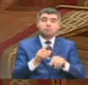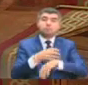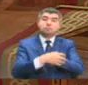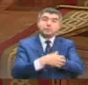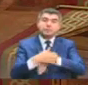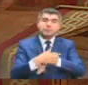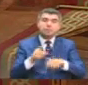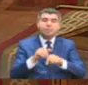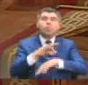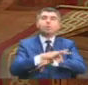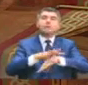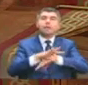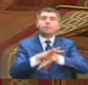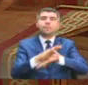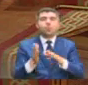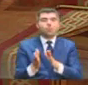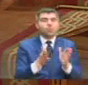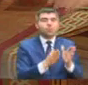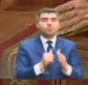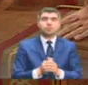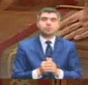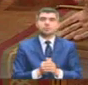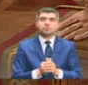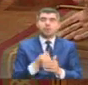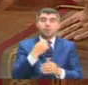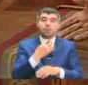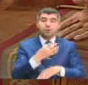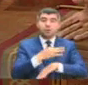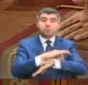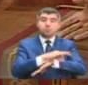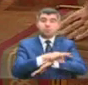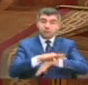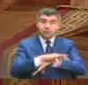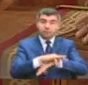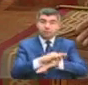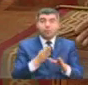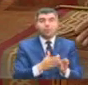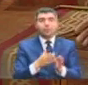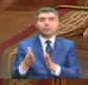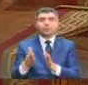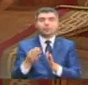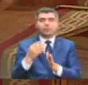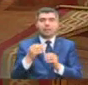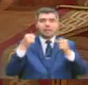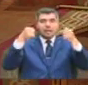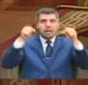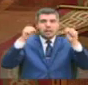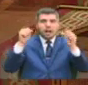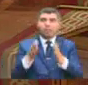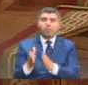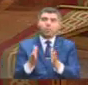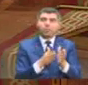الوسطى، وراه ما كنتكلموا على الطبقة الوسطى ما عندها علاقة بالإضراب وبالموظفين. راه الطبقة